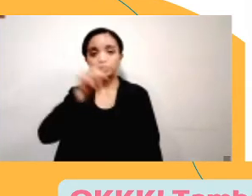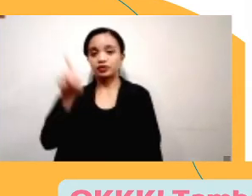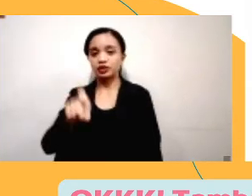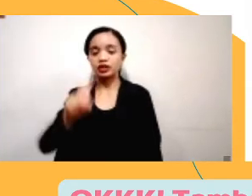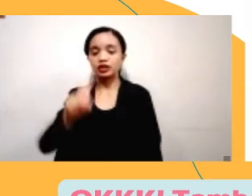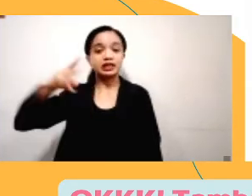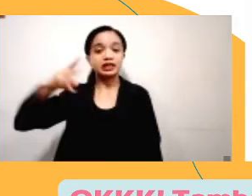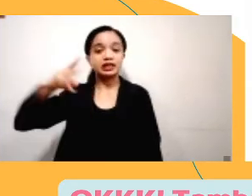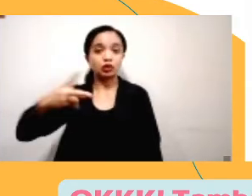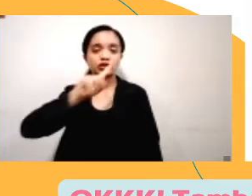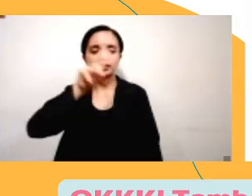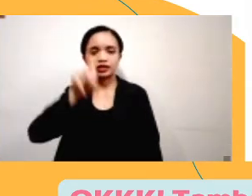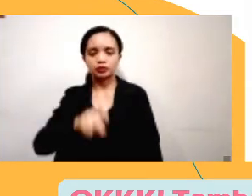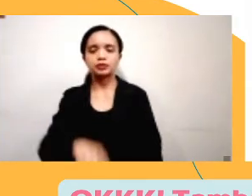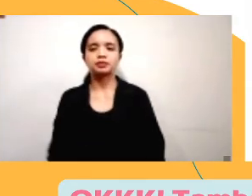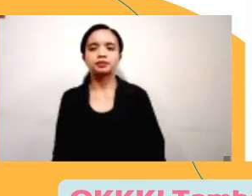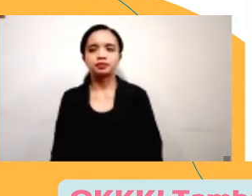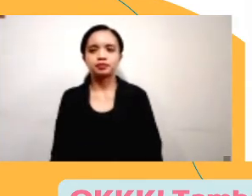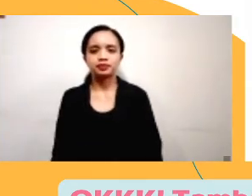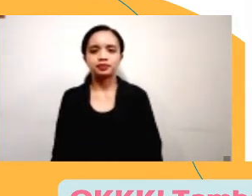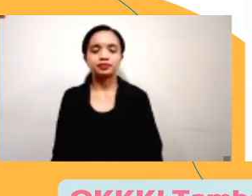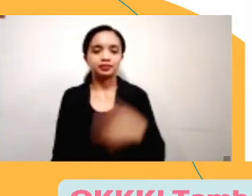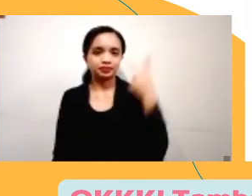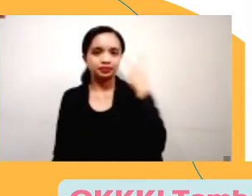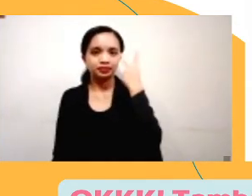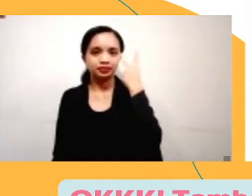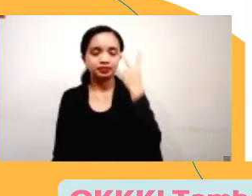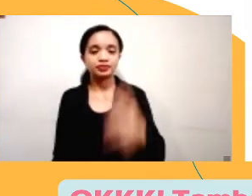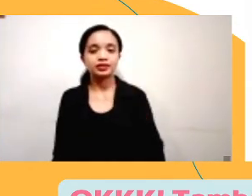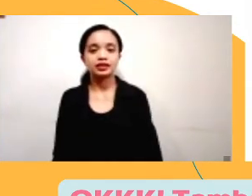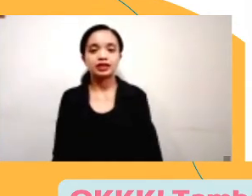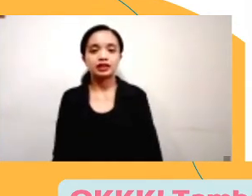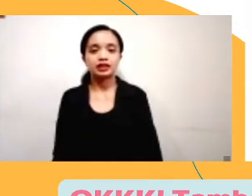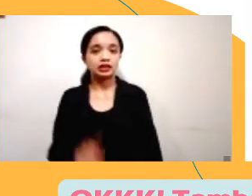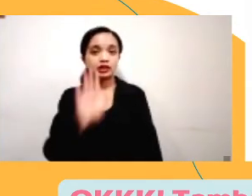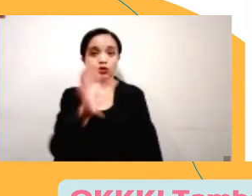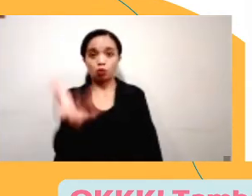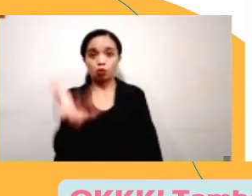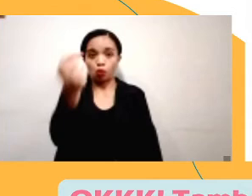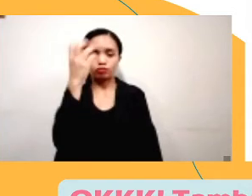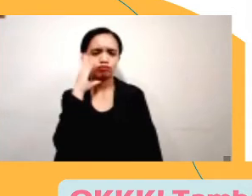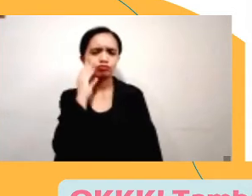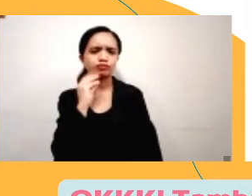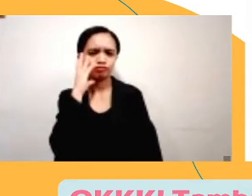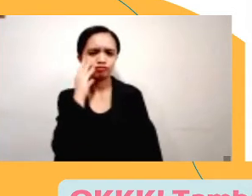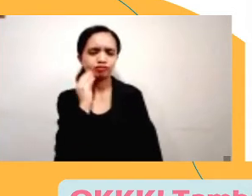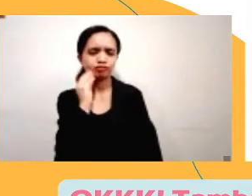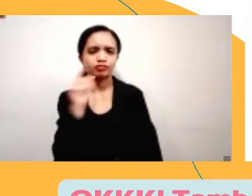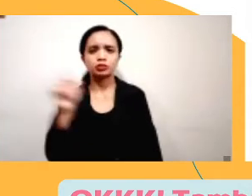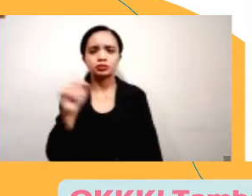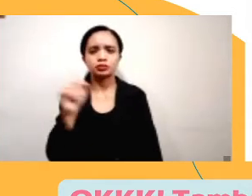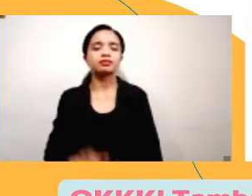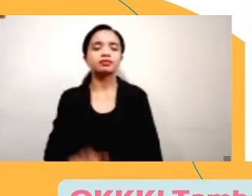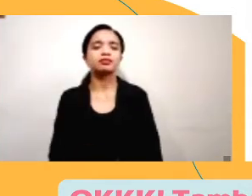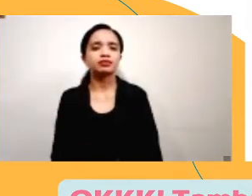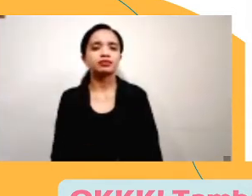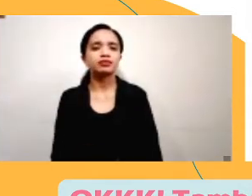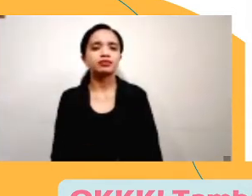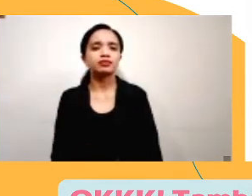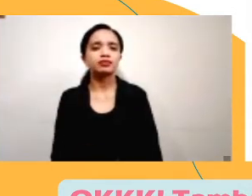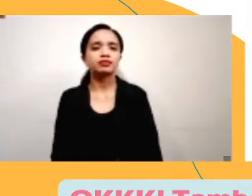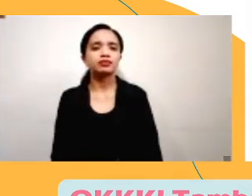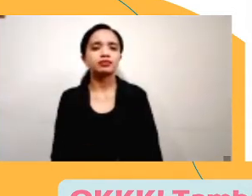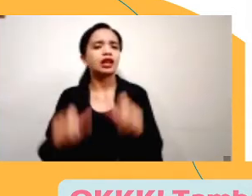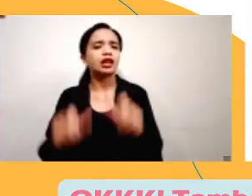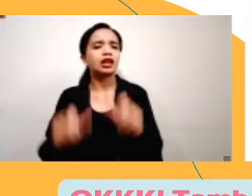pangalawang tanong. Ayan, base sa inyong sariling karanasan, okay? Sa paanong paraan